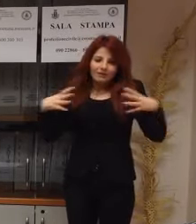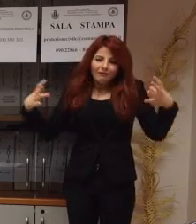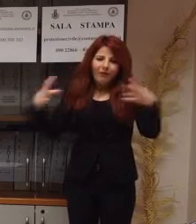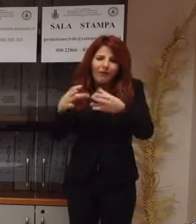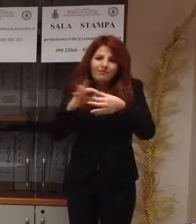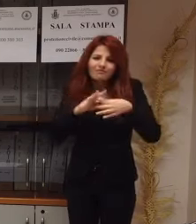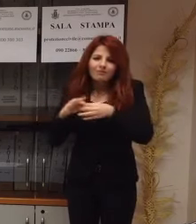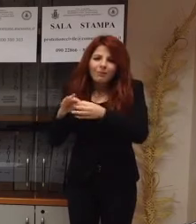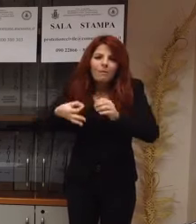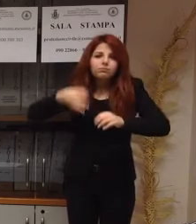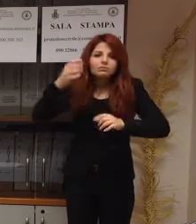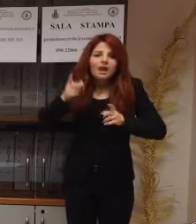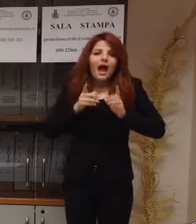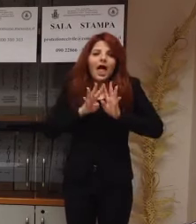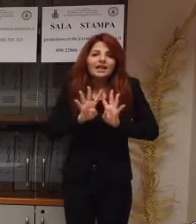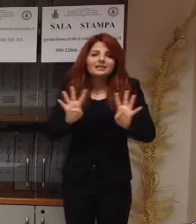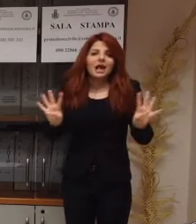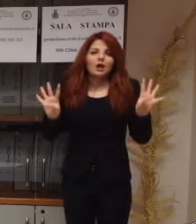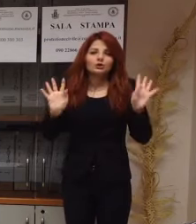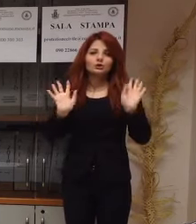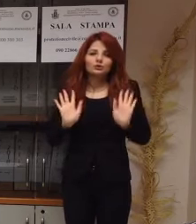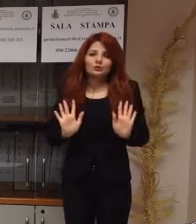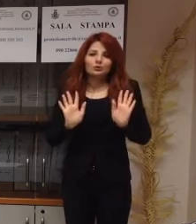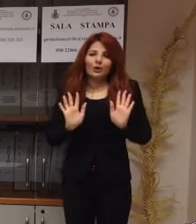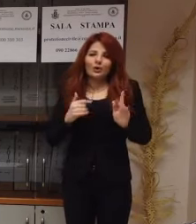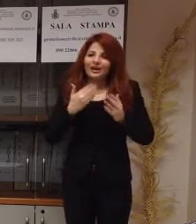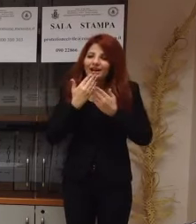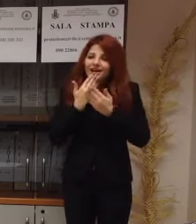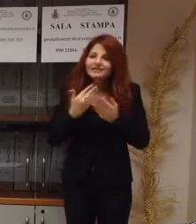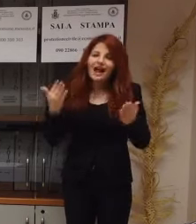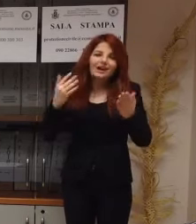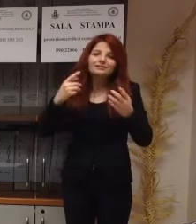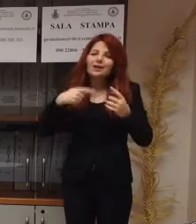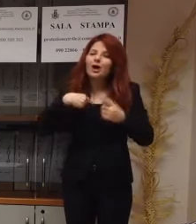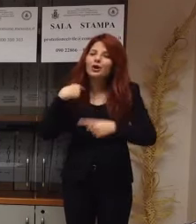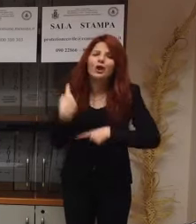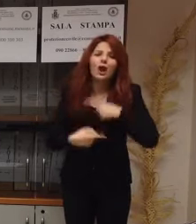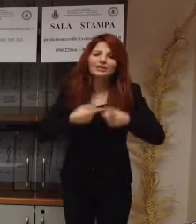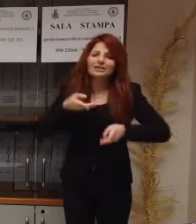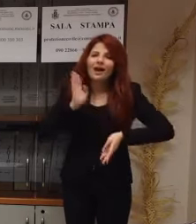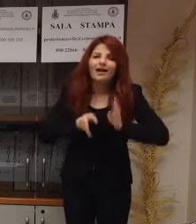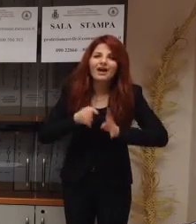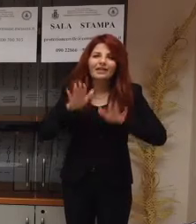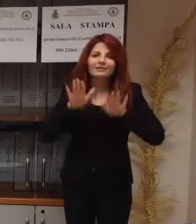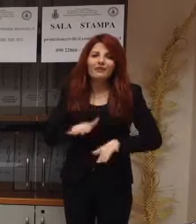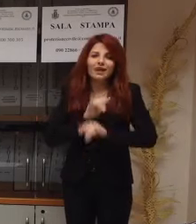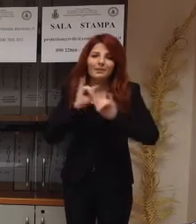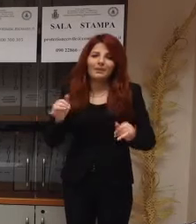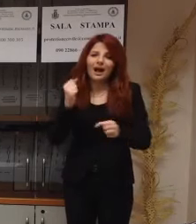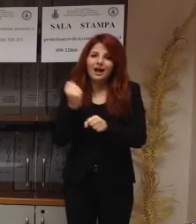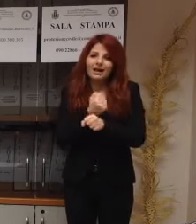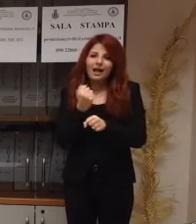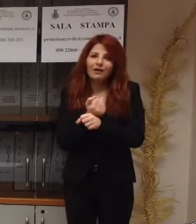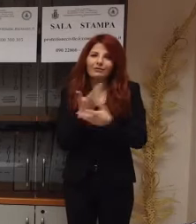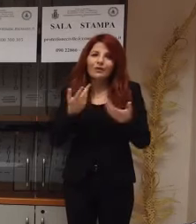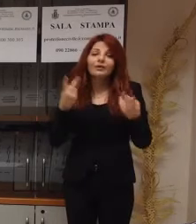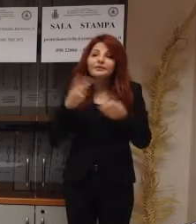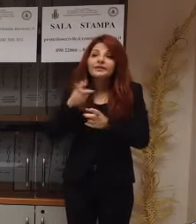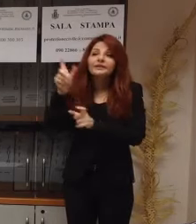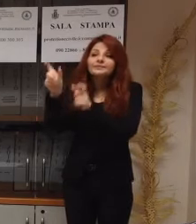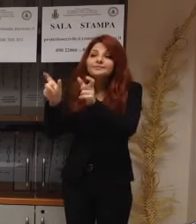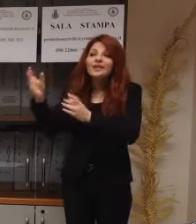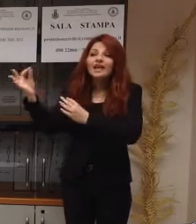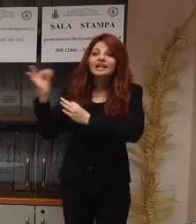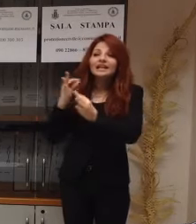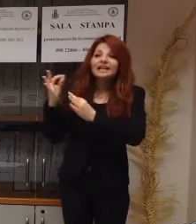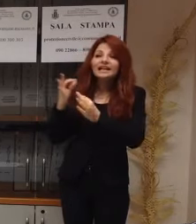Li ringraziamo per questa costanza e soprattutto anche in relazione a quelle che sono certe volte le ingiuste critiche. Non siamo